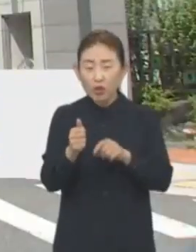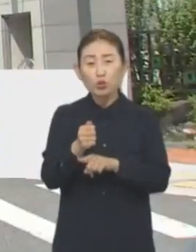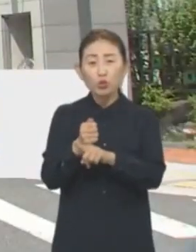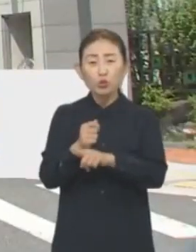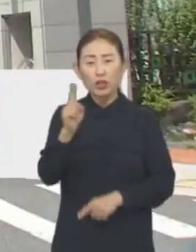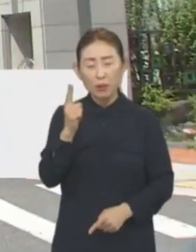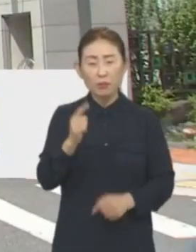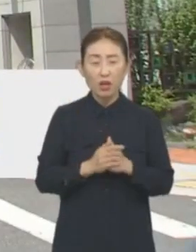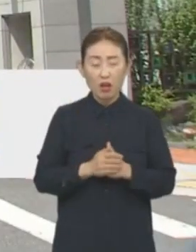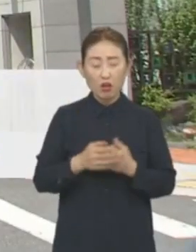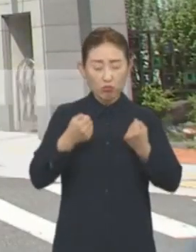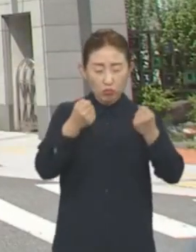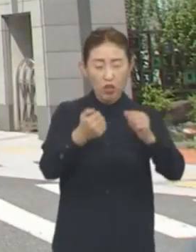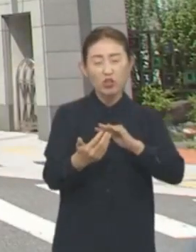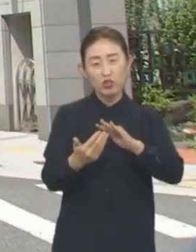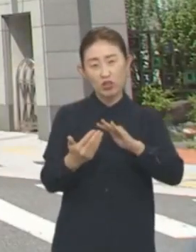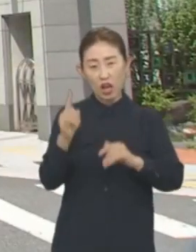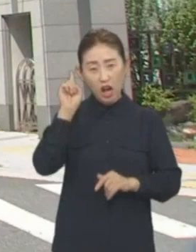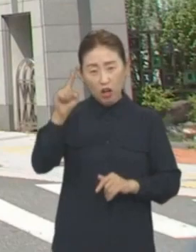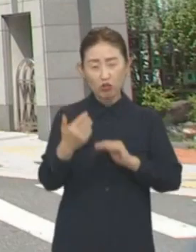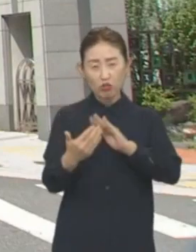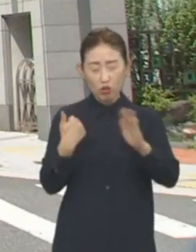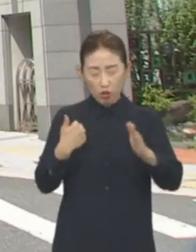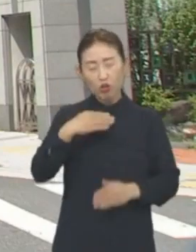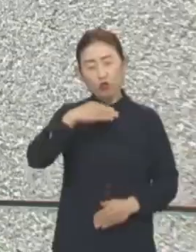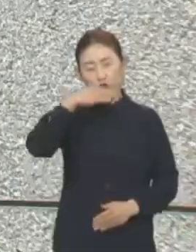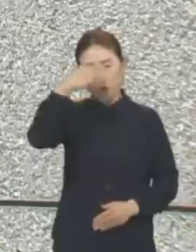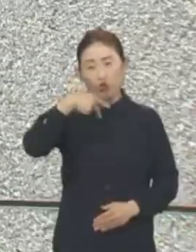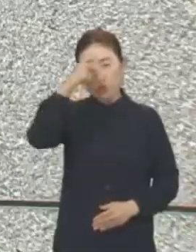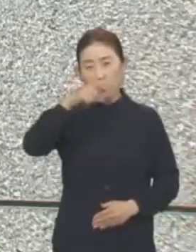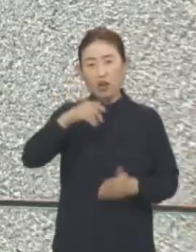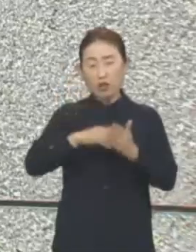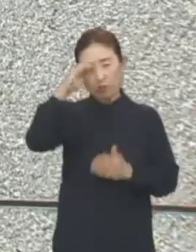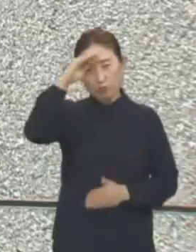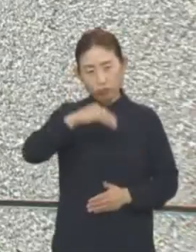전날 마신술이 덜 깬 상태였다고 진술한 것으로 알려졌습니다